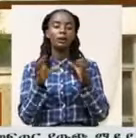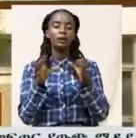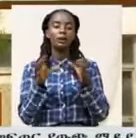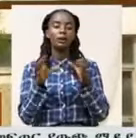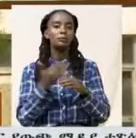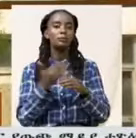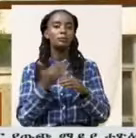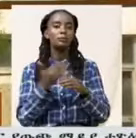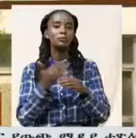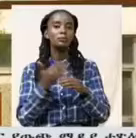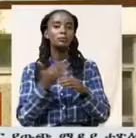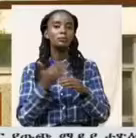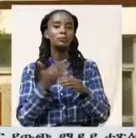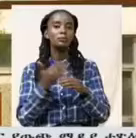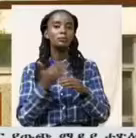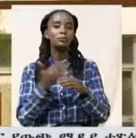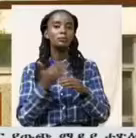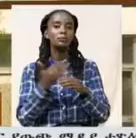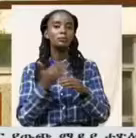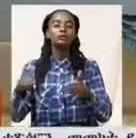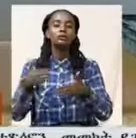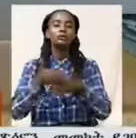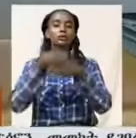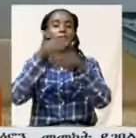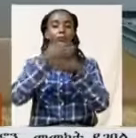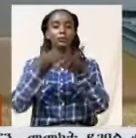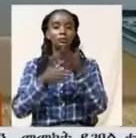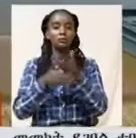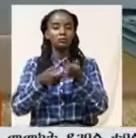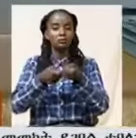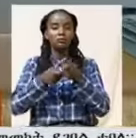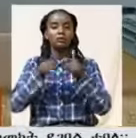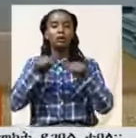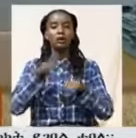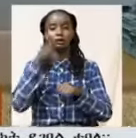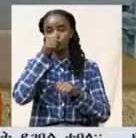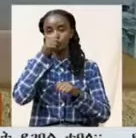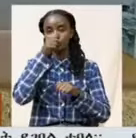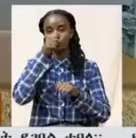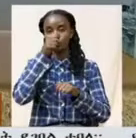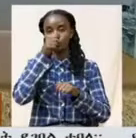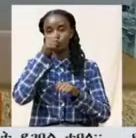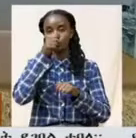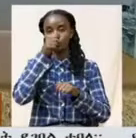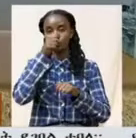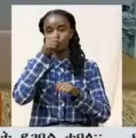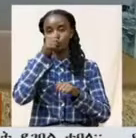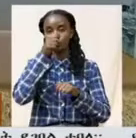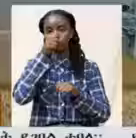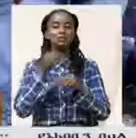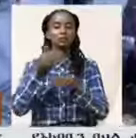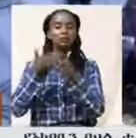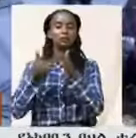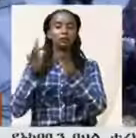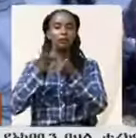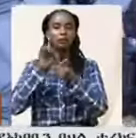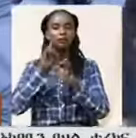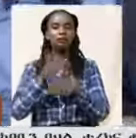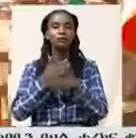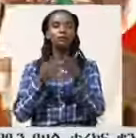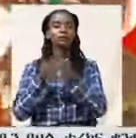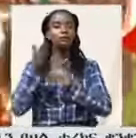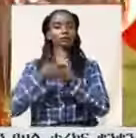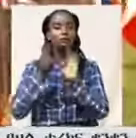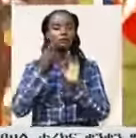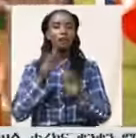ማለት አስቸጋሪ። የግድቡ ግንባታ ቢጓተትም ዛሬም የኢትዮጵያ ህዝብ የልብ ትርታው ከግድቡ ላይ ነው። የግድቡን ፍጻሜ ለማየት